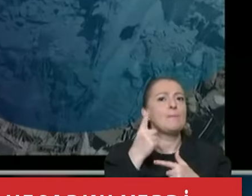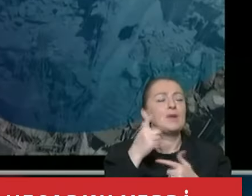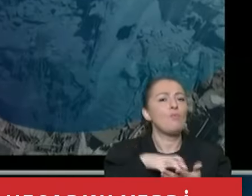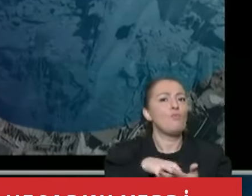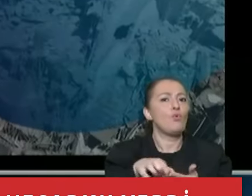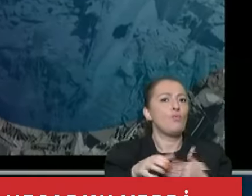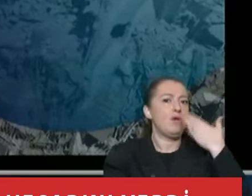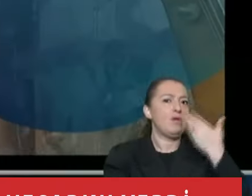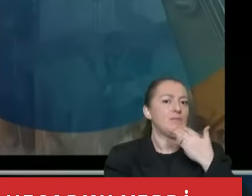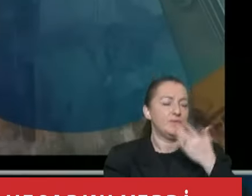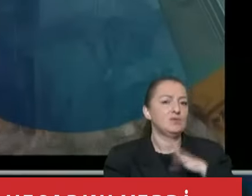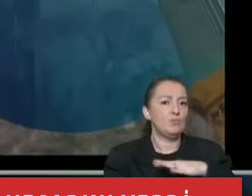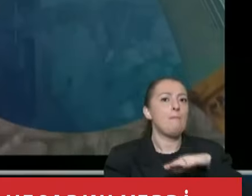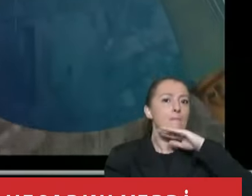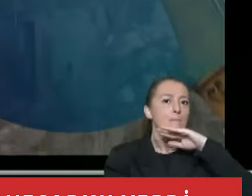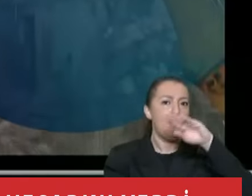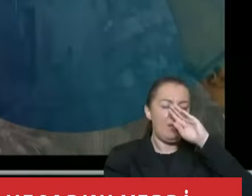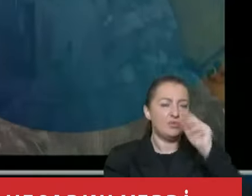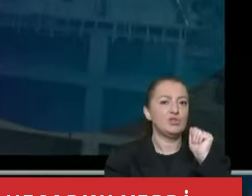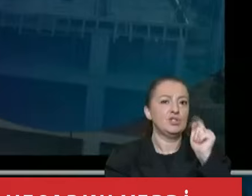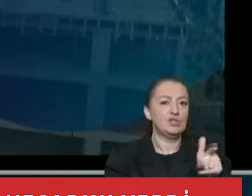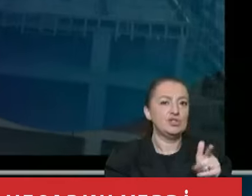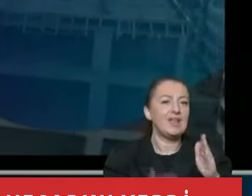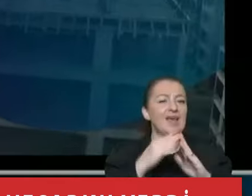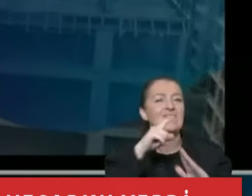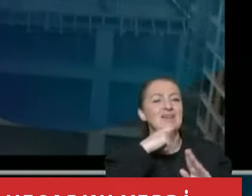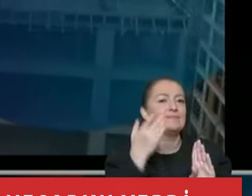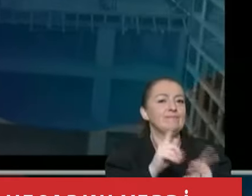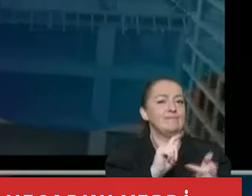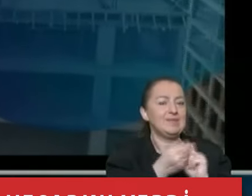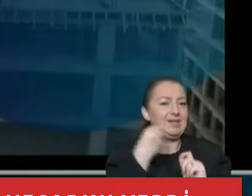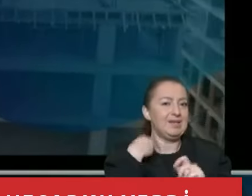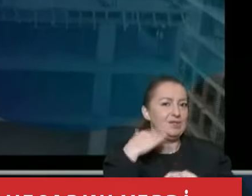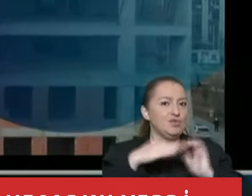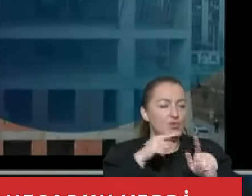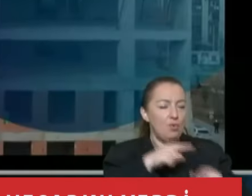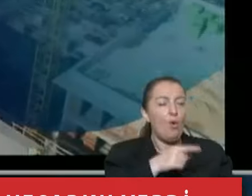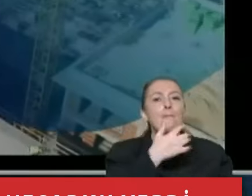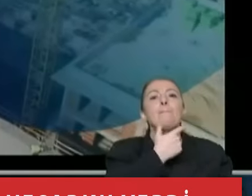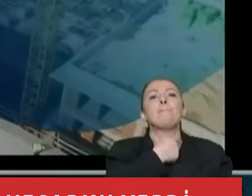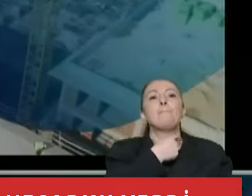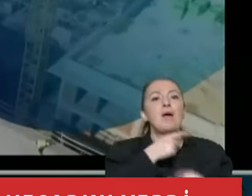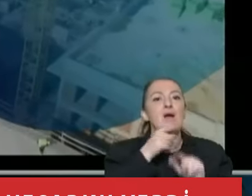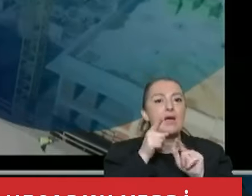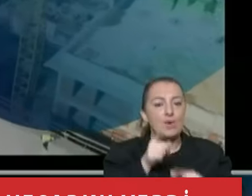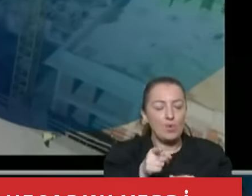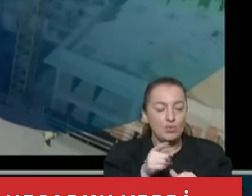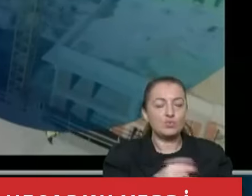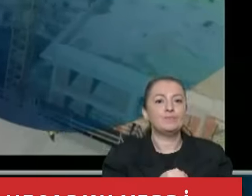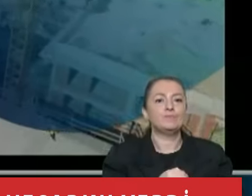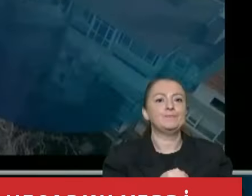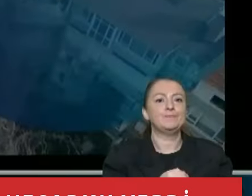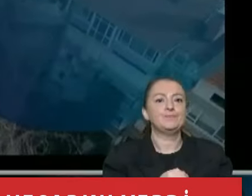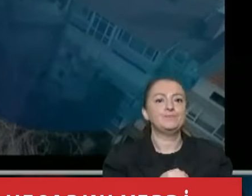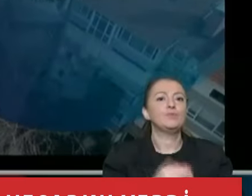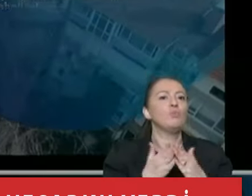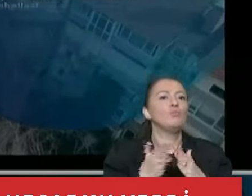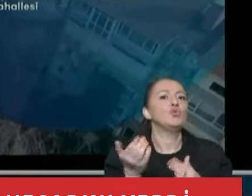şunlardır Bayrampaşa ilçesi kentsel dönüşüm projeleri Beykoz ilçesi kentsel dönüşüm projeleri